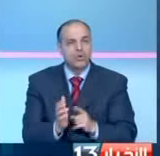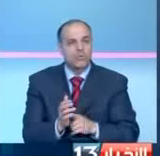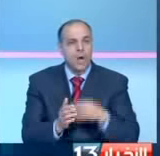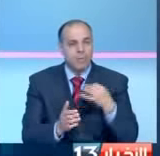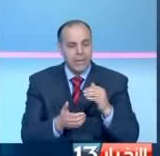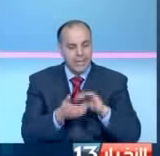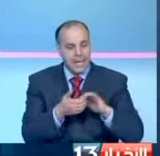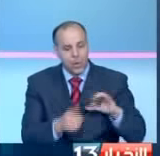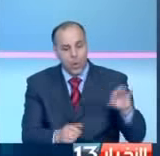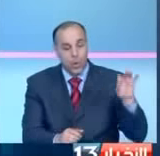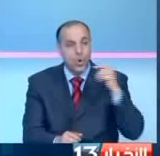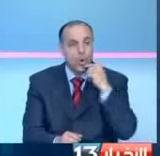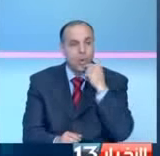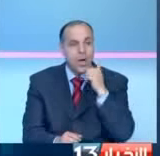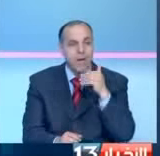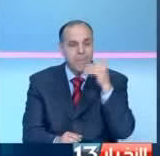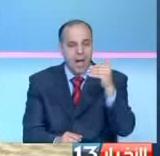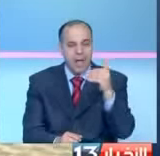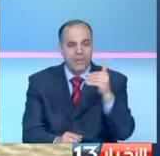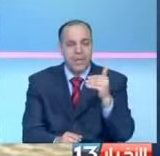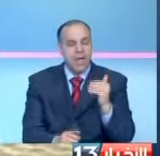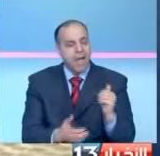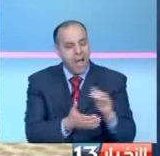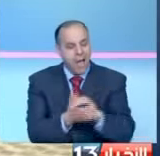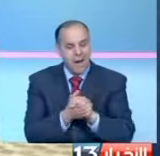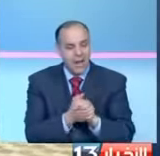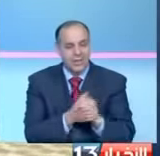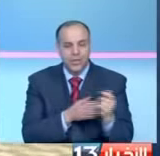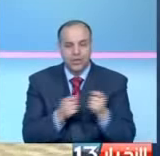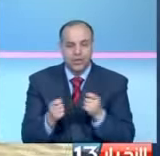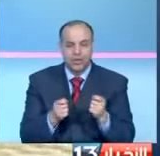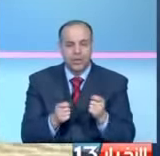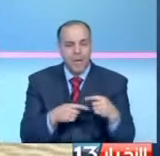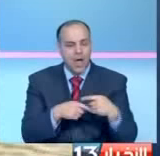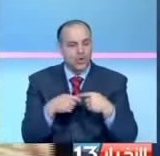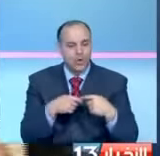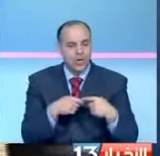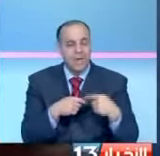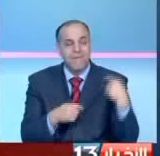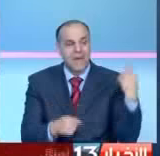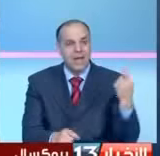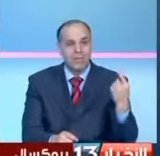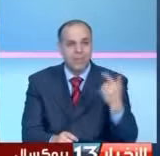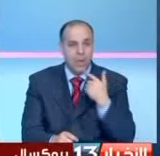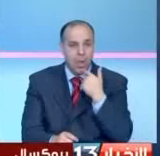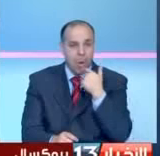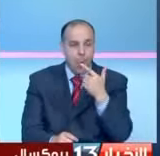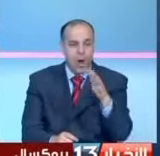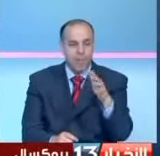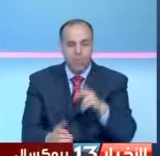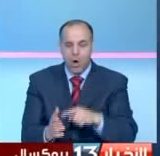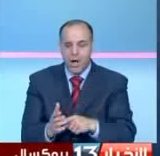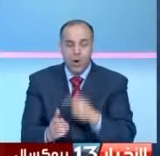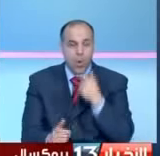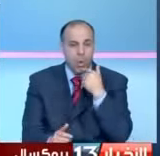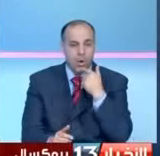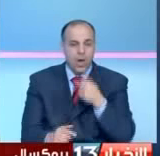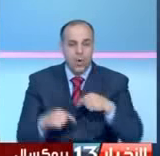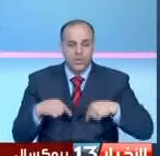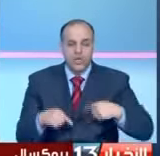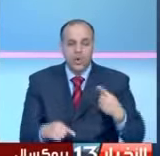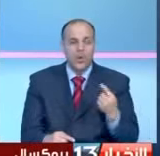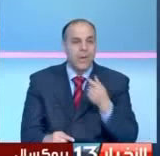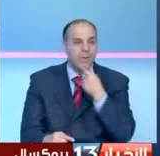معاهدات الاتحاد الأوروبي في حين تسعى لتعزيز علاقاتها التجارية مع شركائها في العالم. ومن المقرر أن تلتقي رئيسة